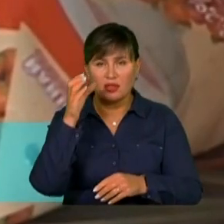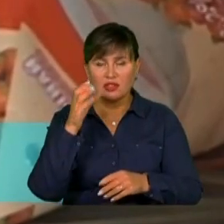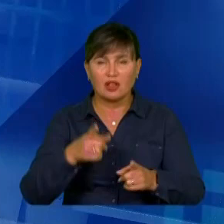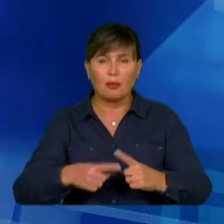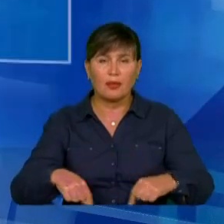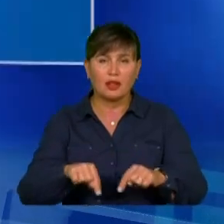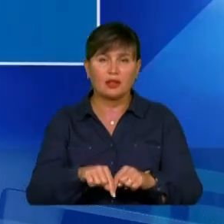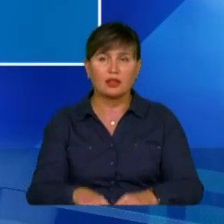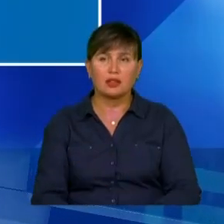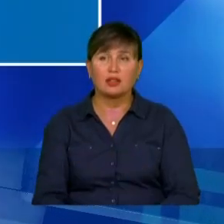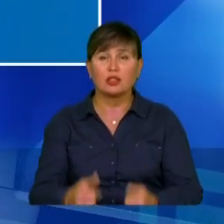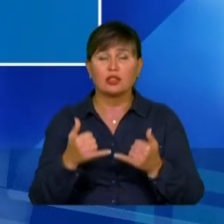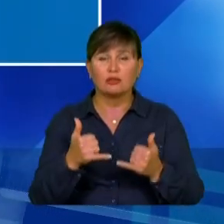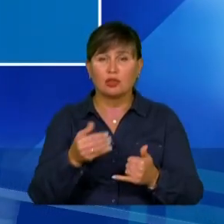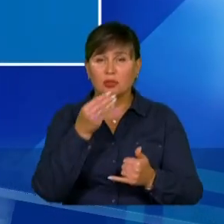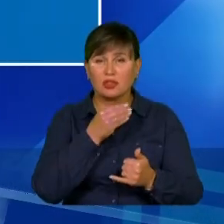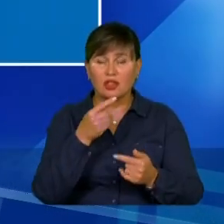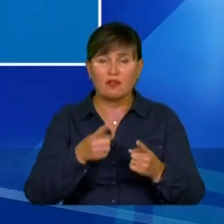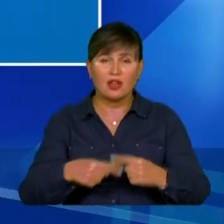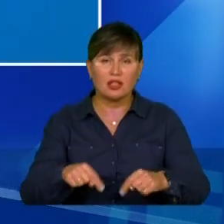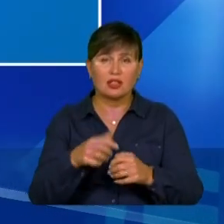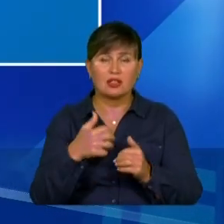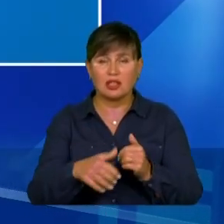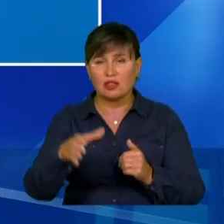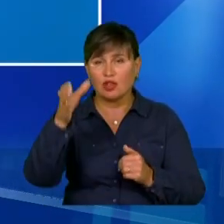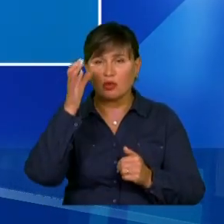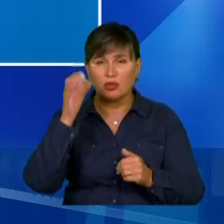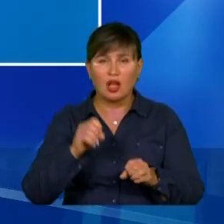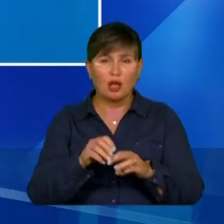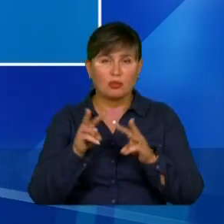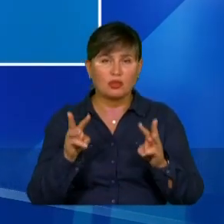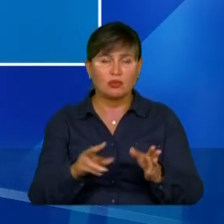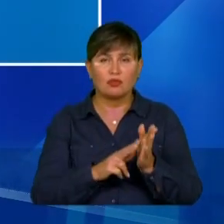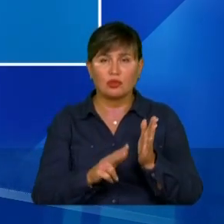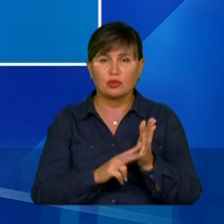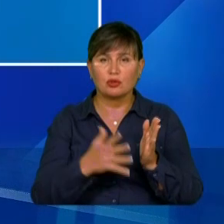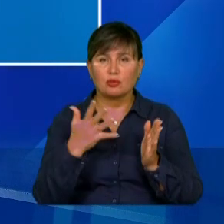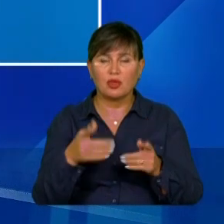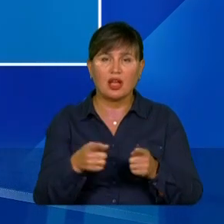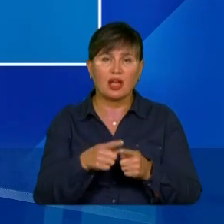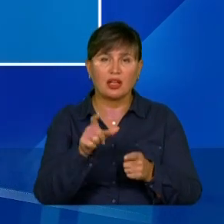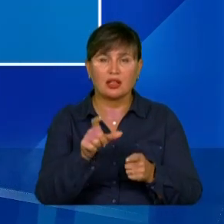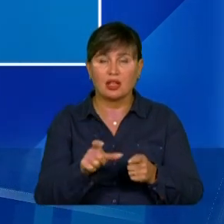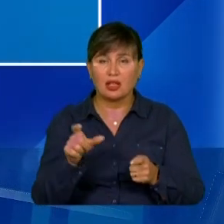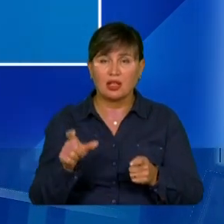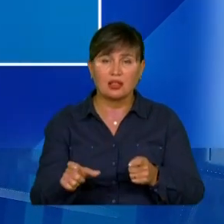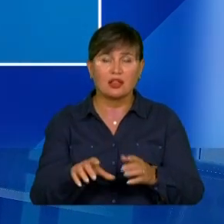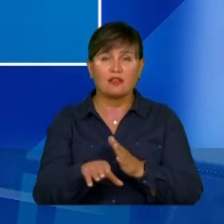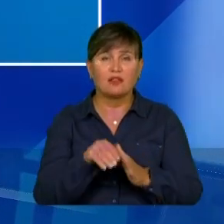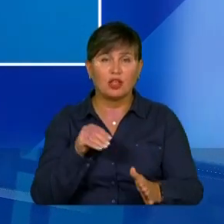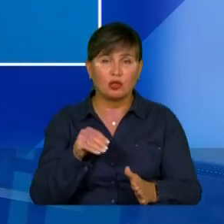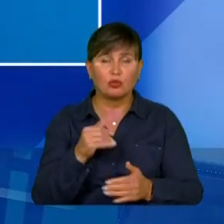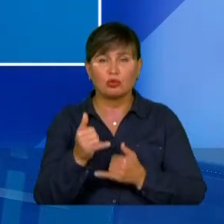объекты. Сегодня питание в организациях среднего образования обеспечивают 85 арендаторов. Выбор поставщика